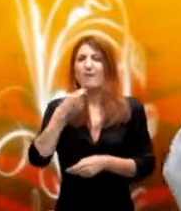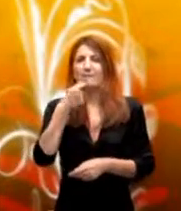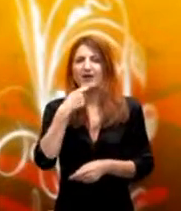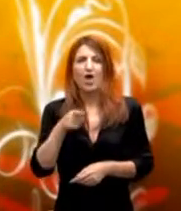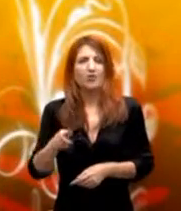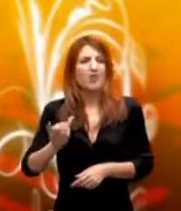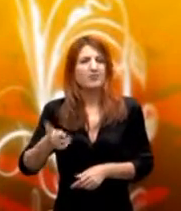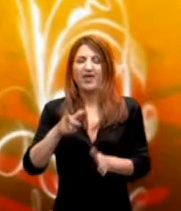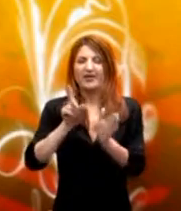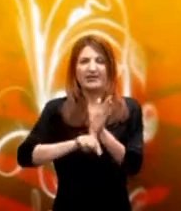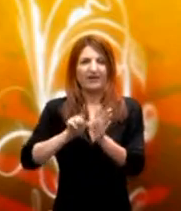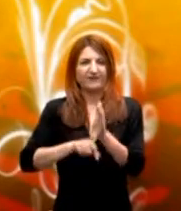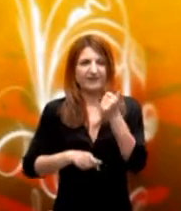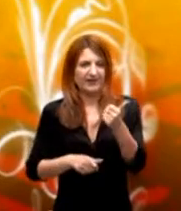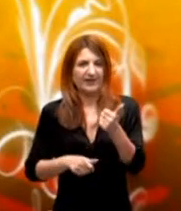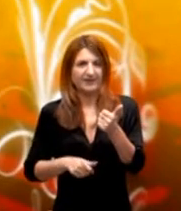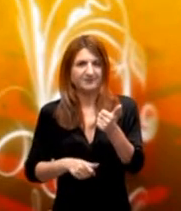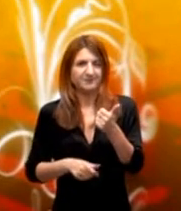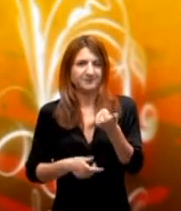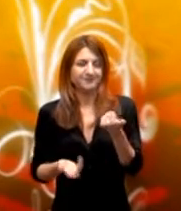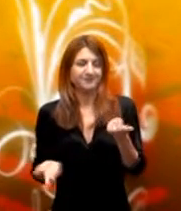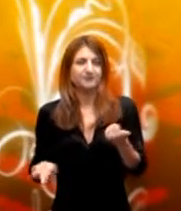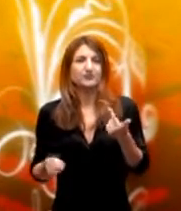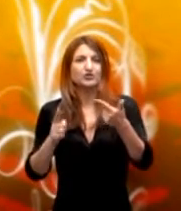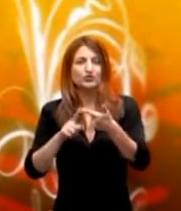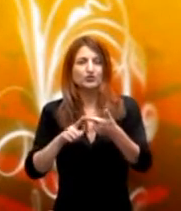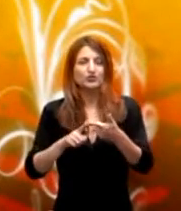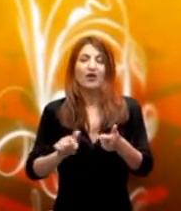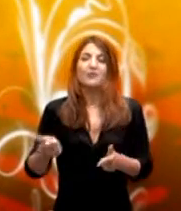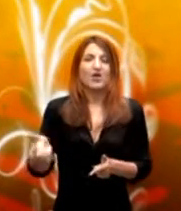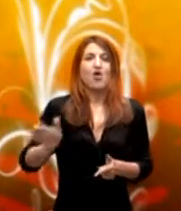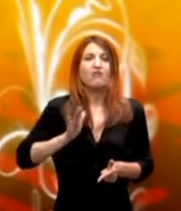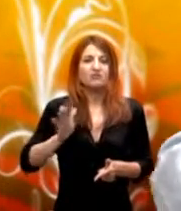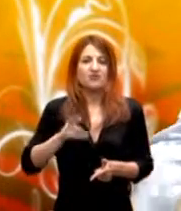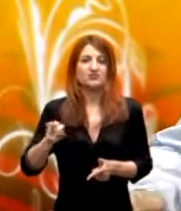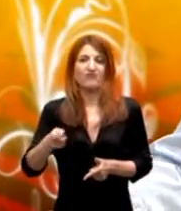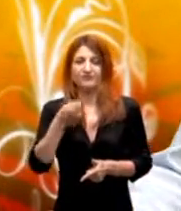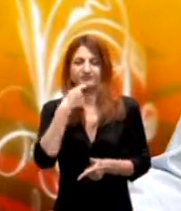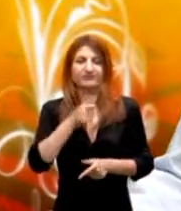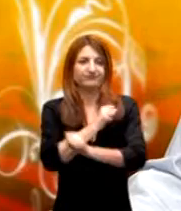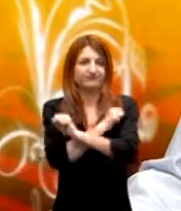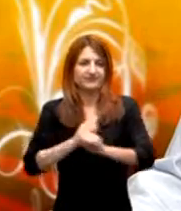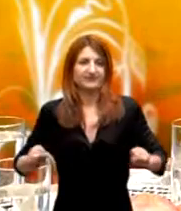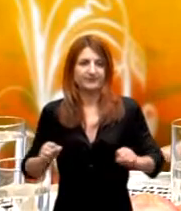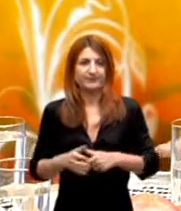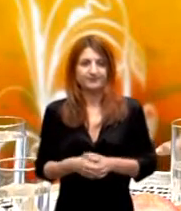prvo najjeftinija, a drugo najopasnija za debljanje.